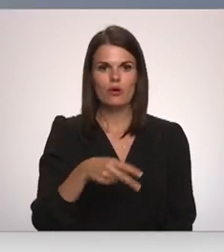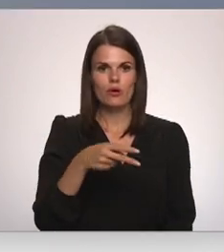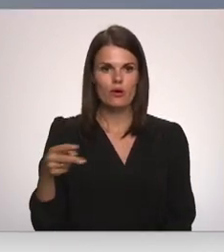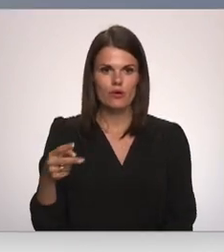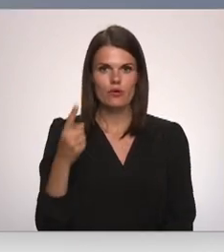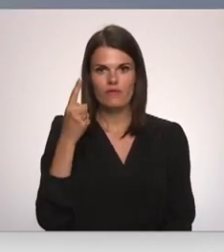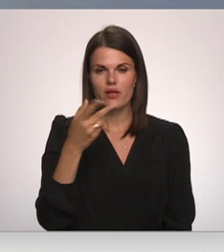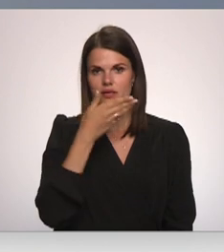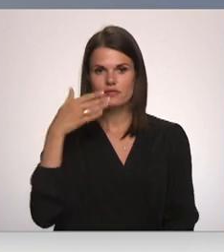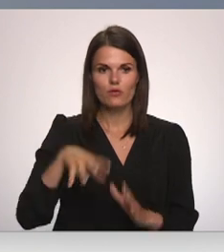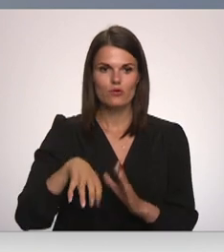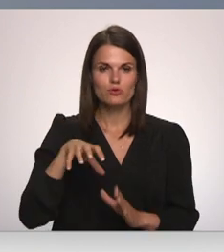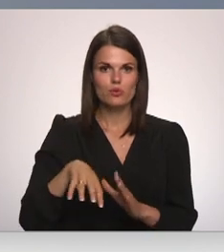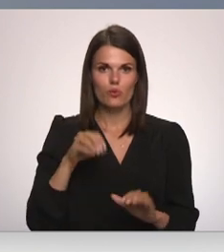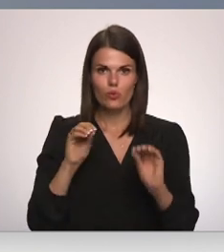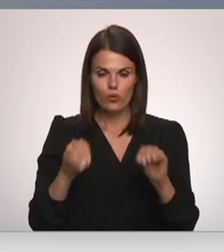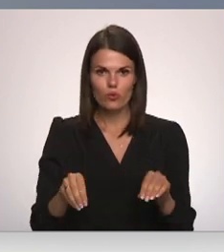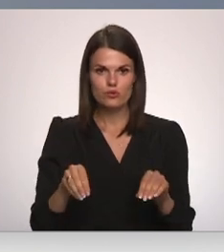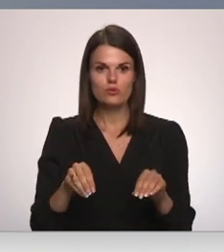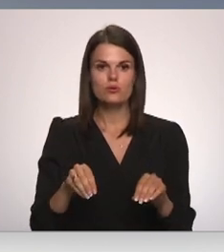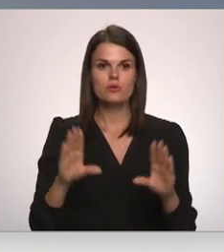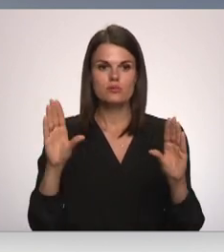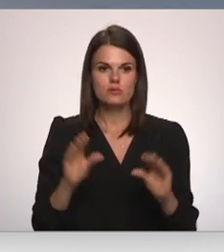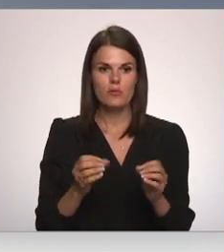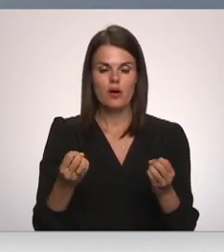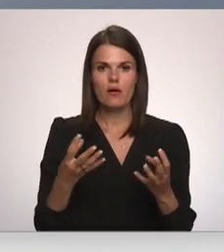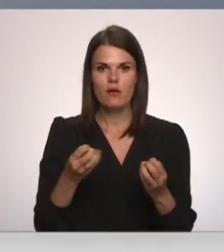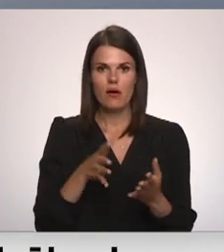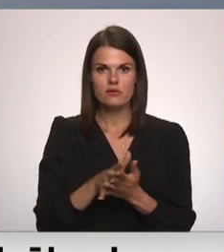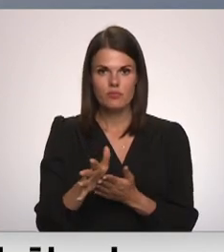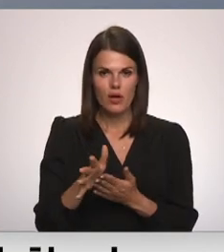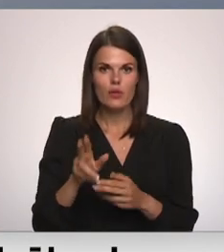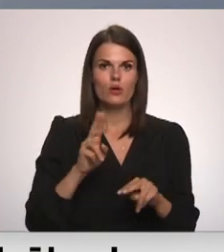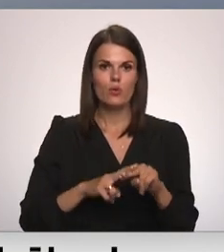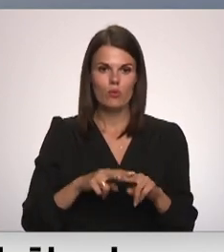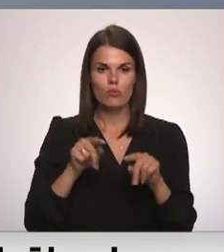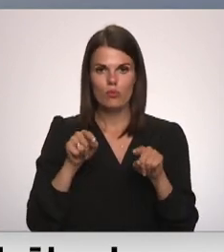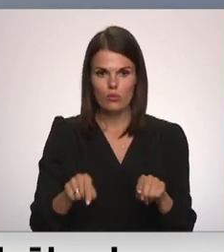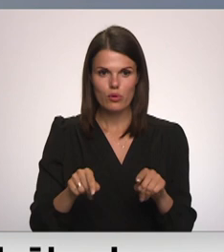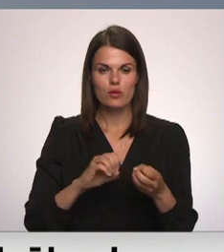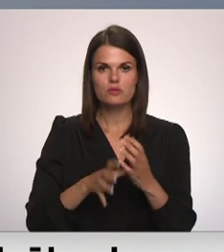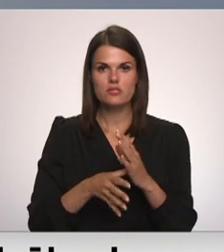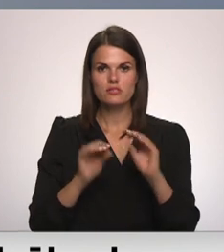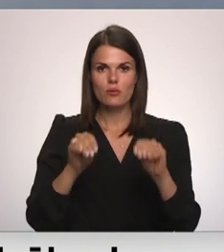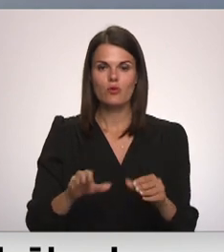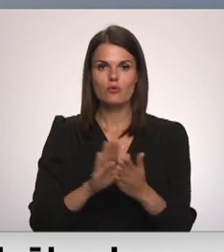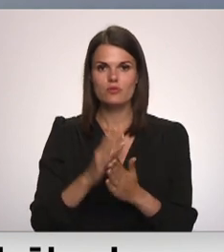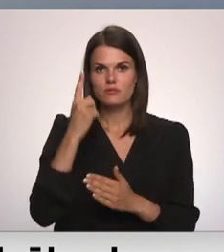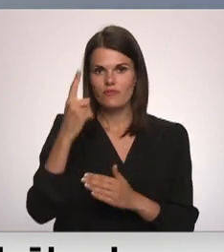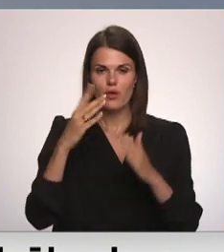tā viena siltumsūkņa uzstādot. Samazināt gāzes patēriņš un tāda sistēma uzstādīt uz vienu